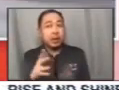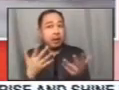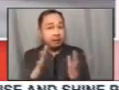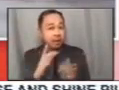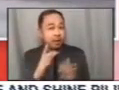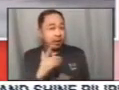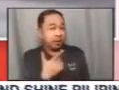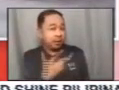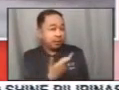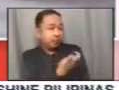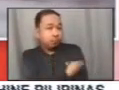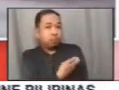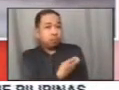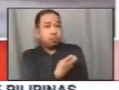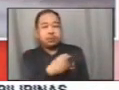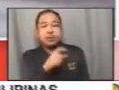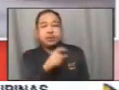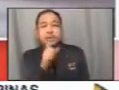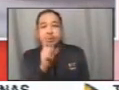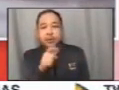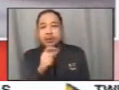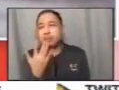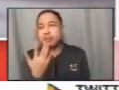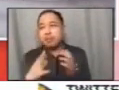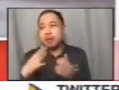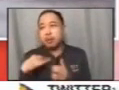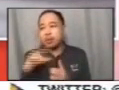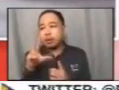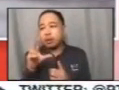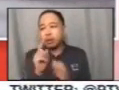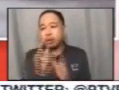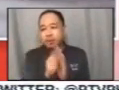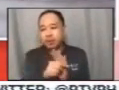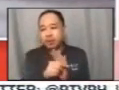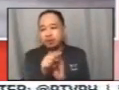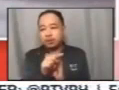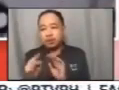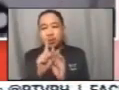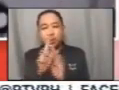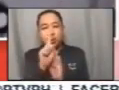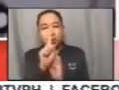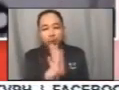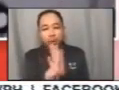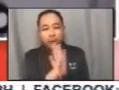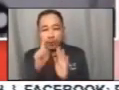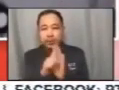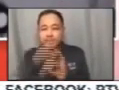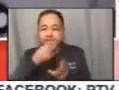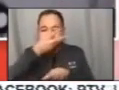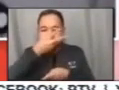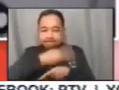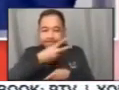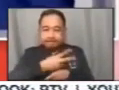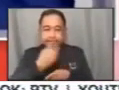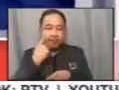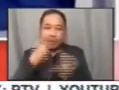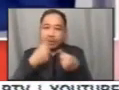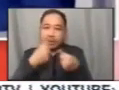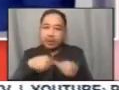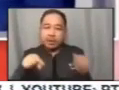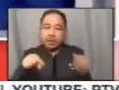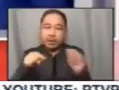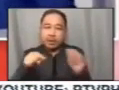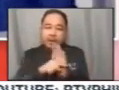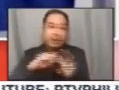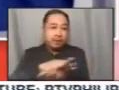ibang platform, kasi ang Moderna at saka yung Pfizer, ginagamit yung synthetic mRNA na bago. Opo. Ito yung first time